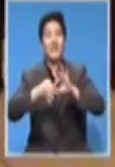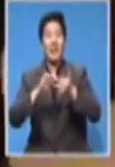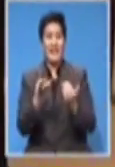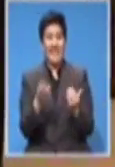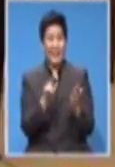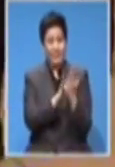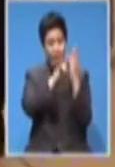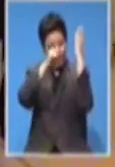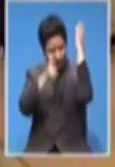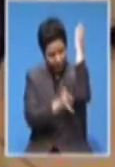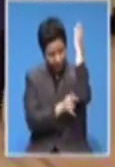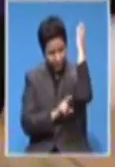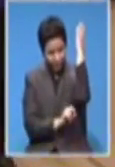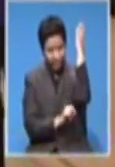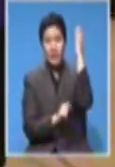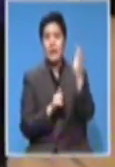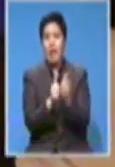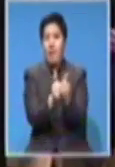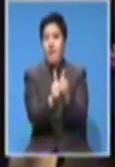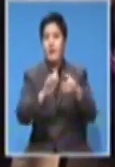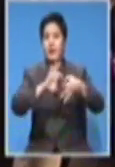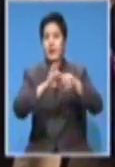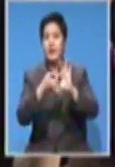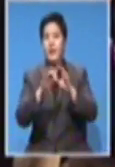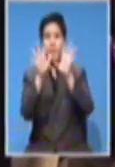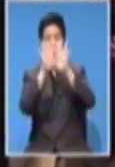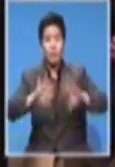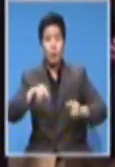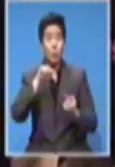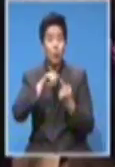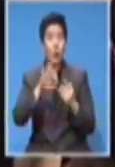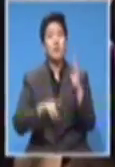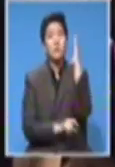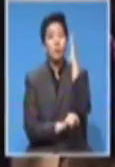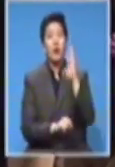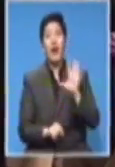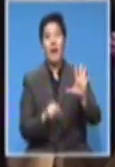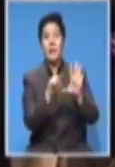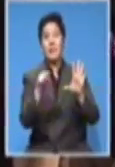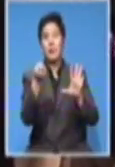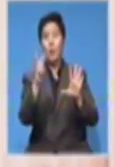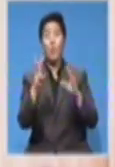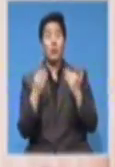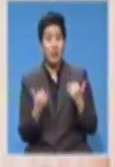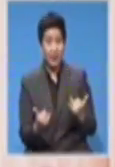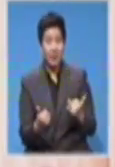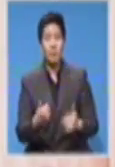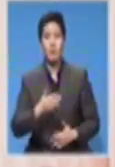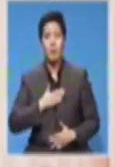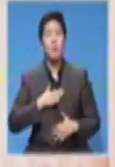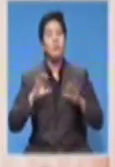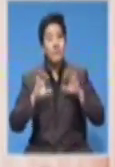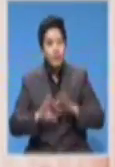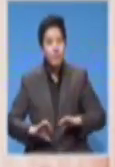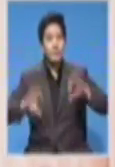างไปร่วมแข่งขันกีฬาซีเกมครั้งที่28ที่สาธารณรัฐสิงคโปร์นะครับระหว่างวันที่5ถึง16มิถุนายนผมในนามของรัฐบา